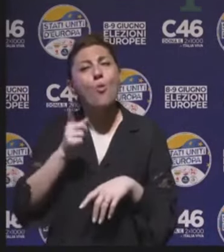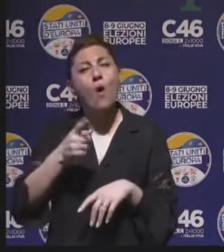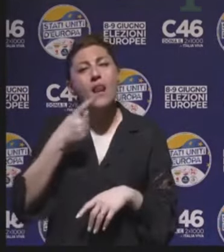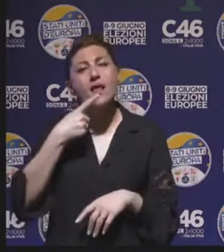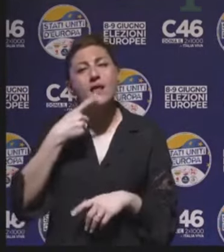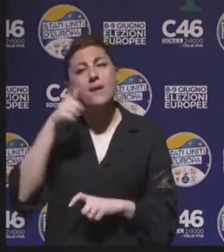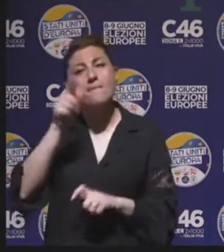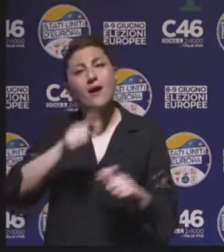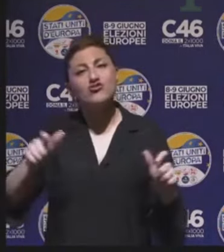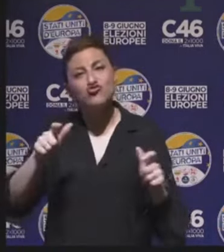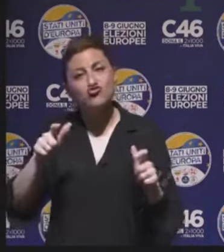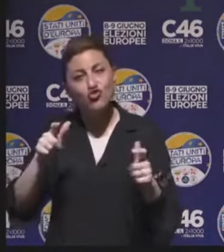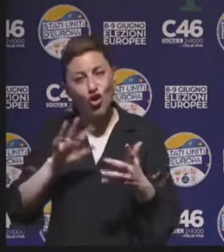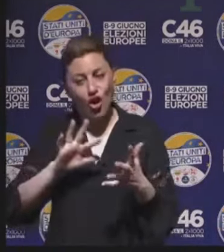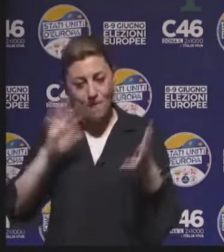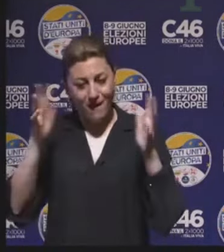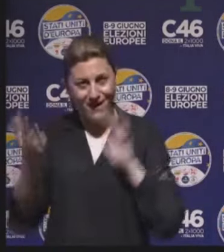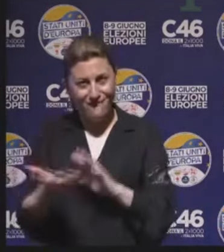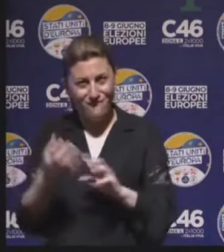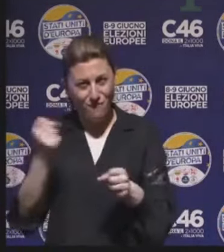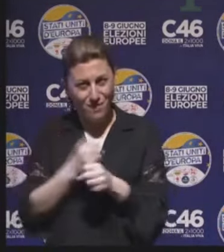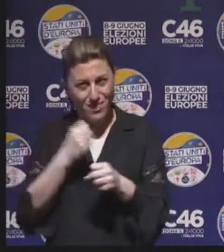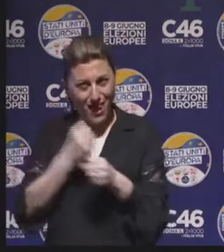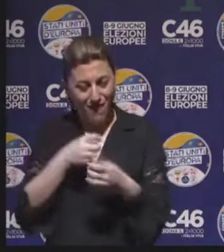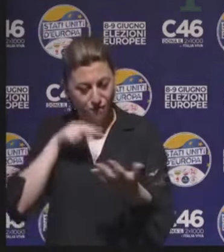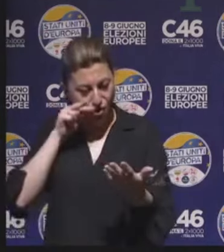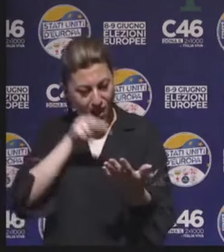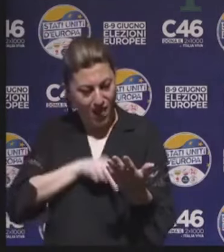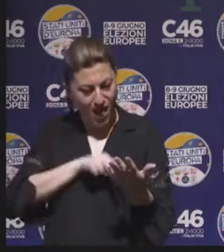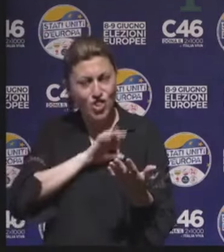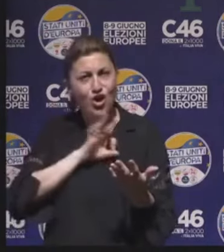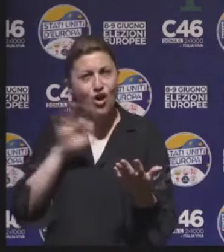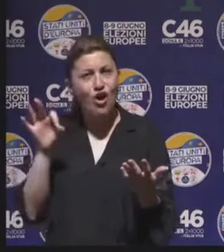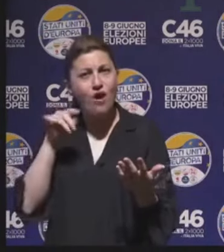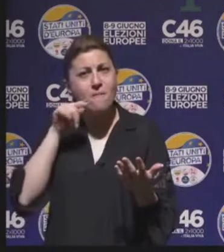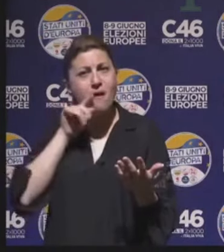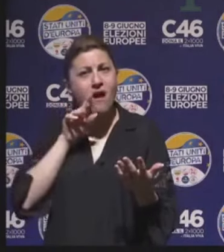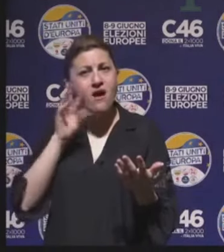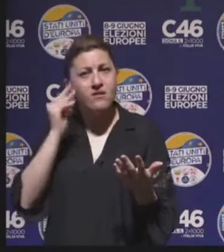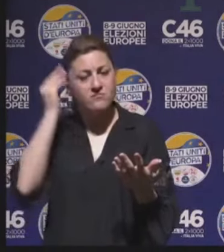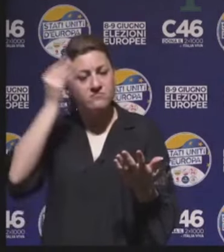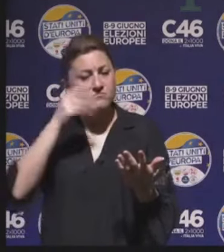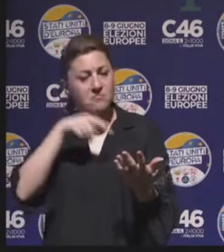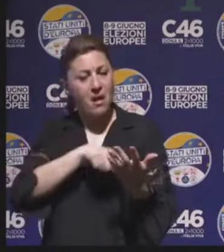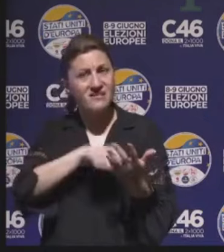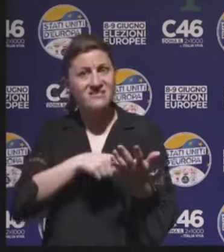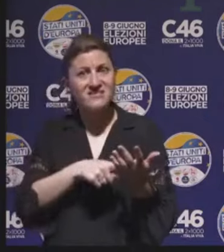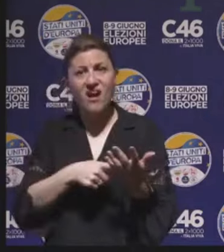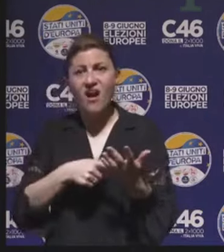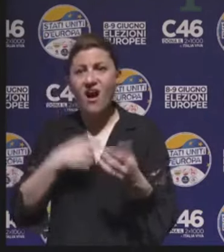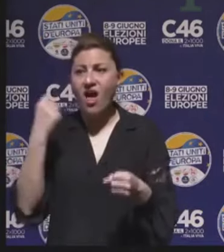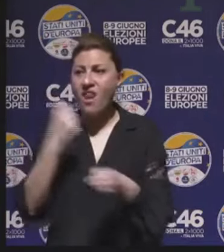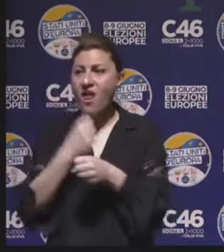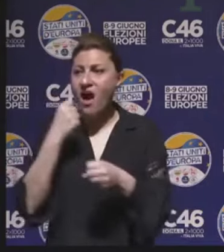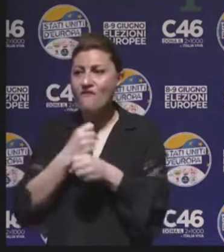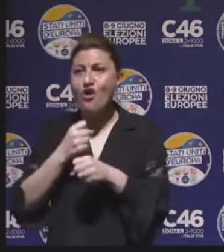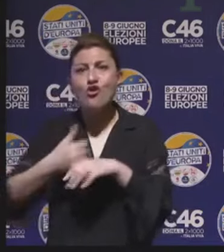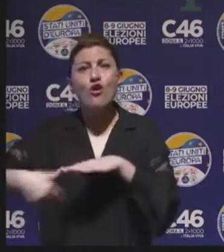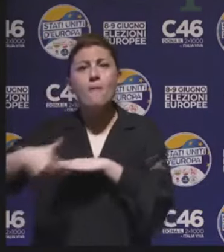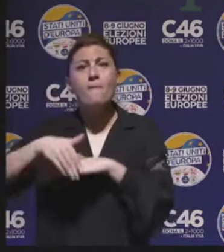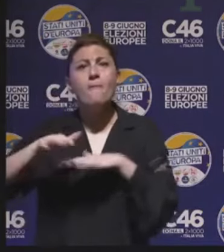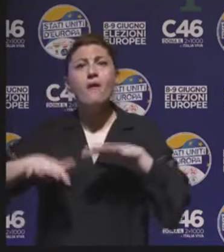Act attribuisce al Jobs Act il compito la funzione storica di aver fatto nascere del precariato Guardate bisogna